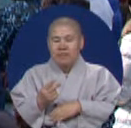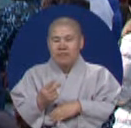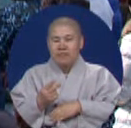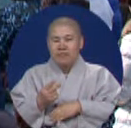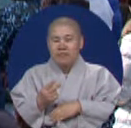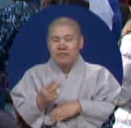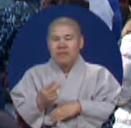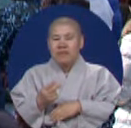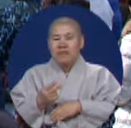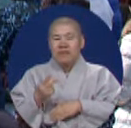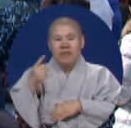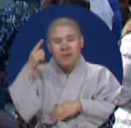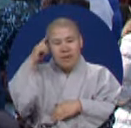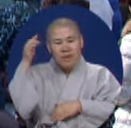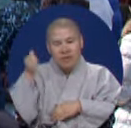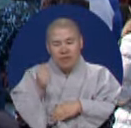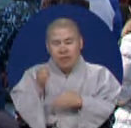딱 보니까